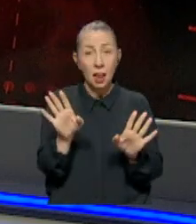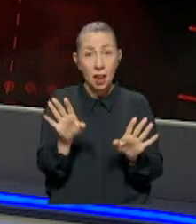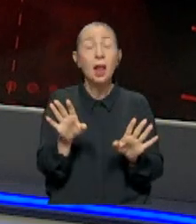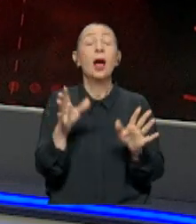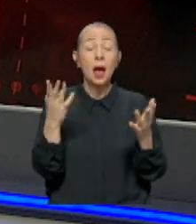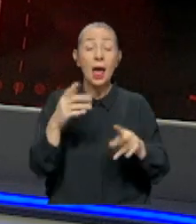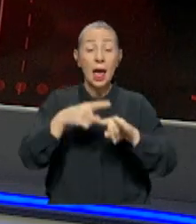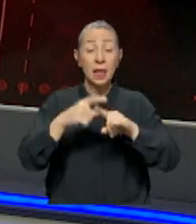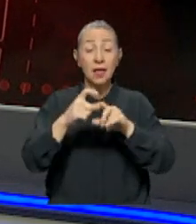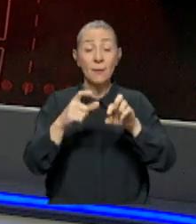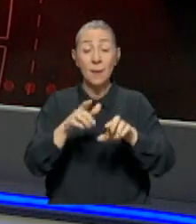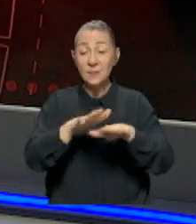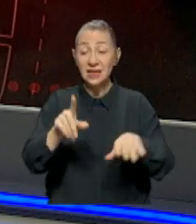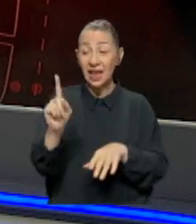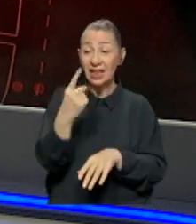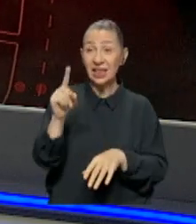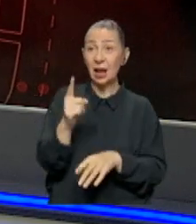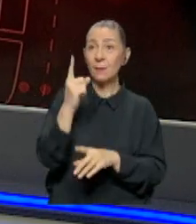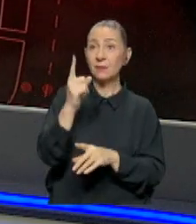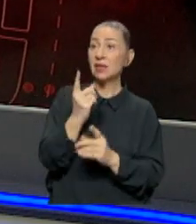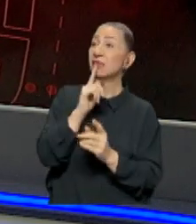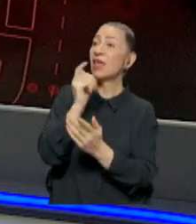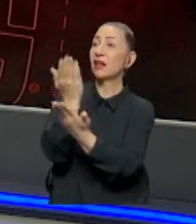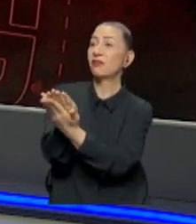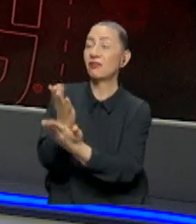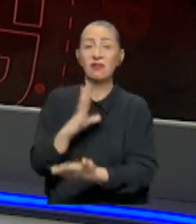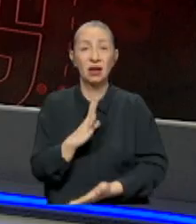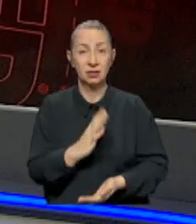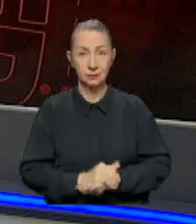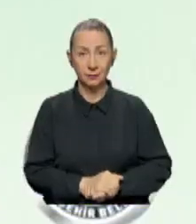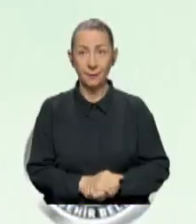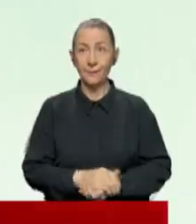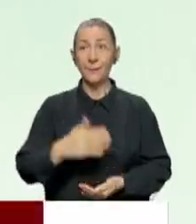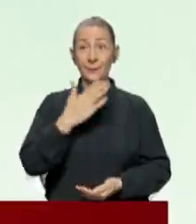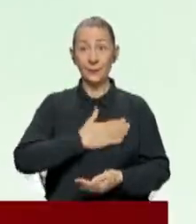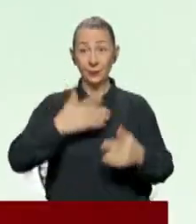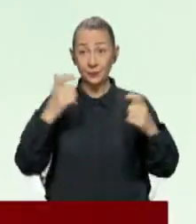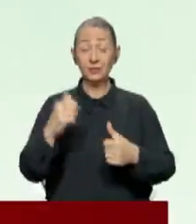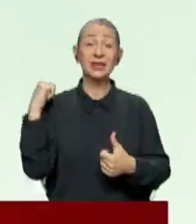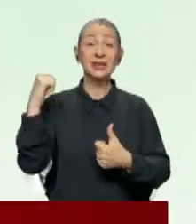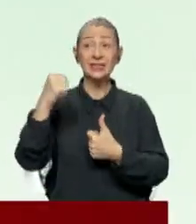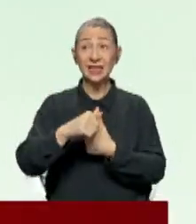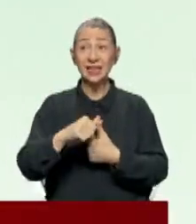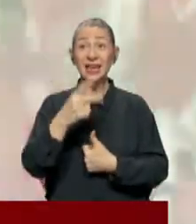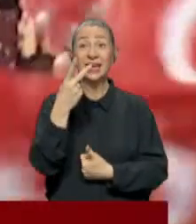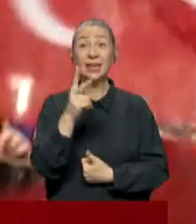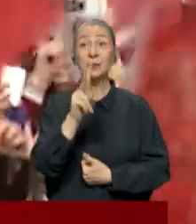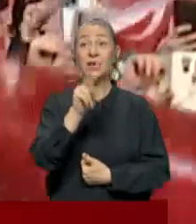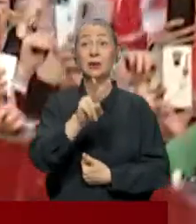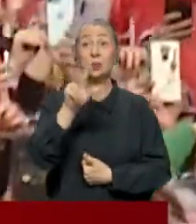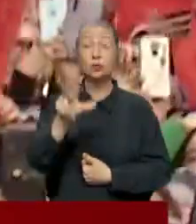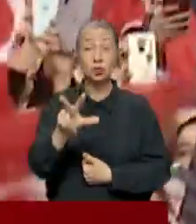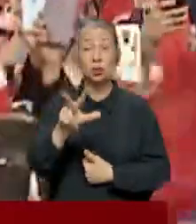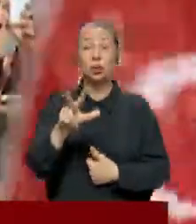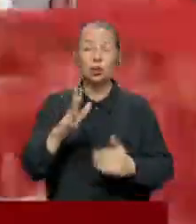korurken HDP'den masadaki liderlere bir teklif gitti. Bursa yeniden